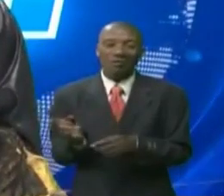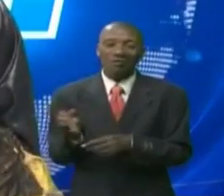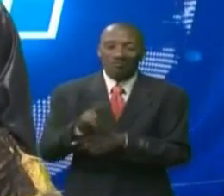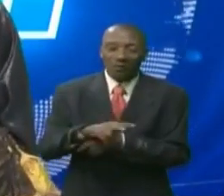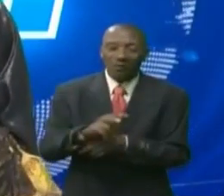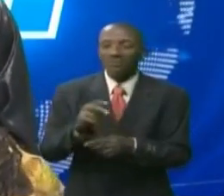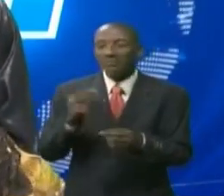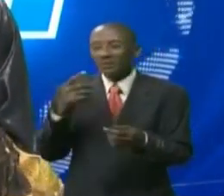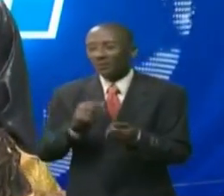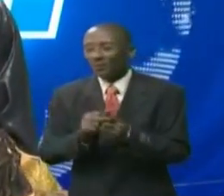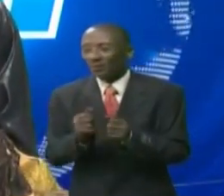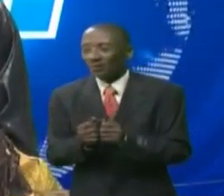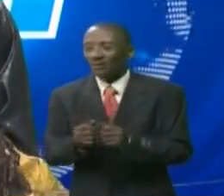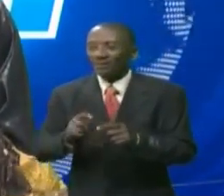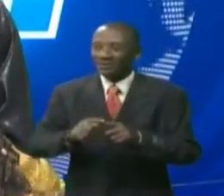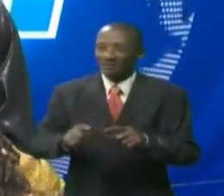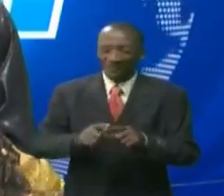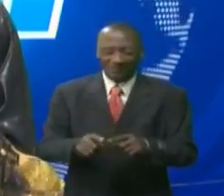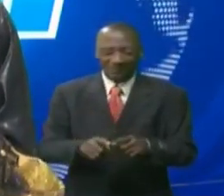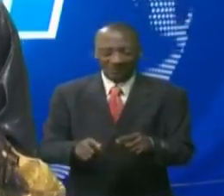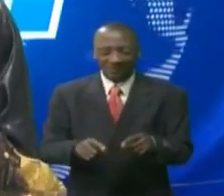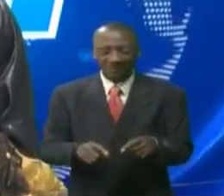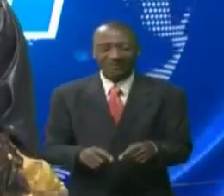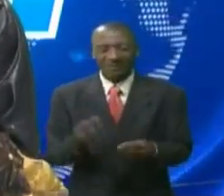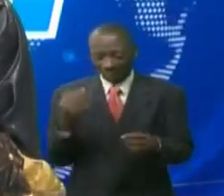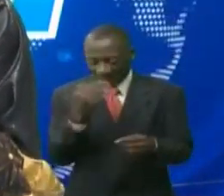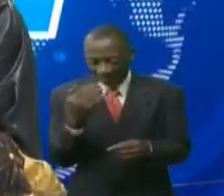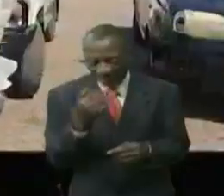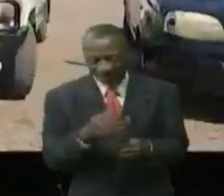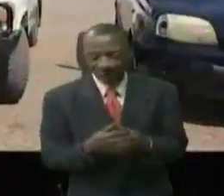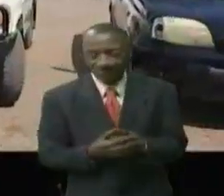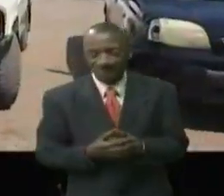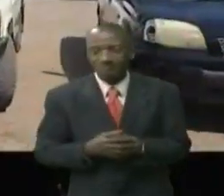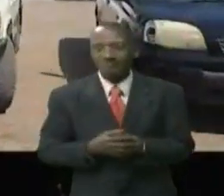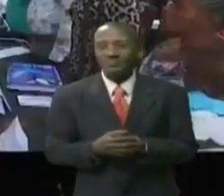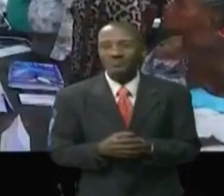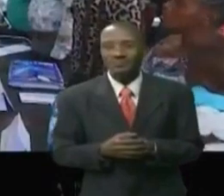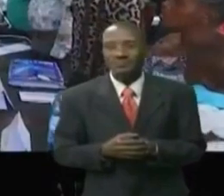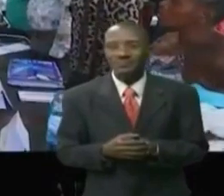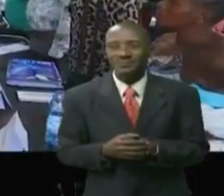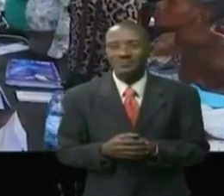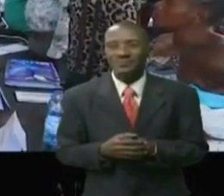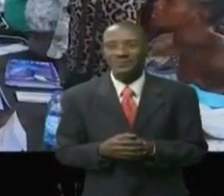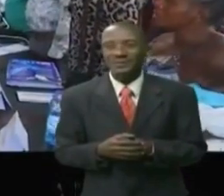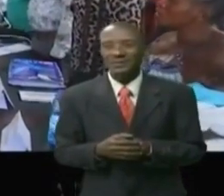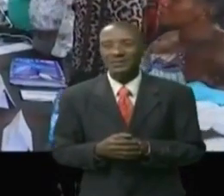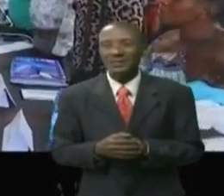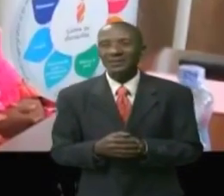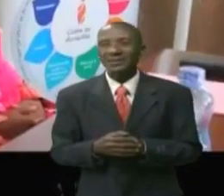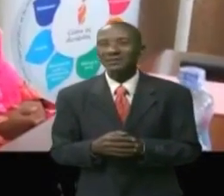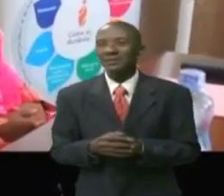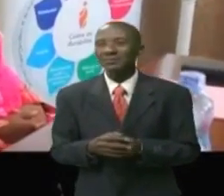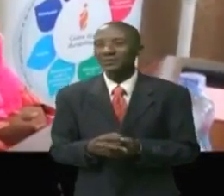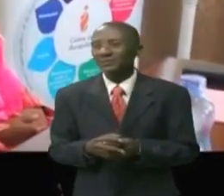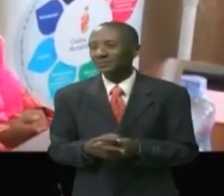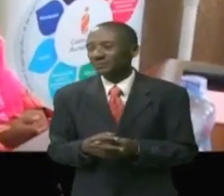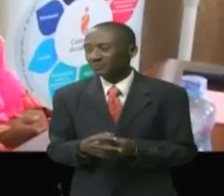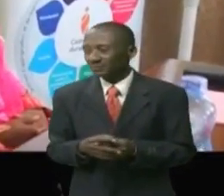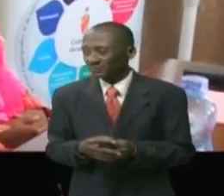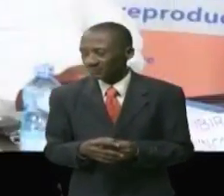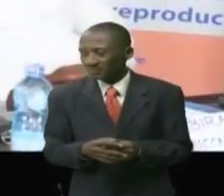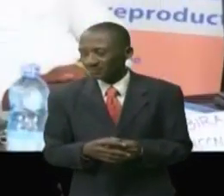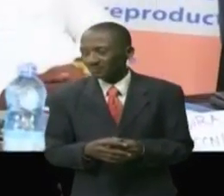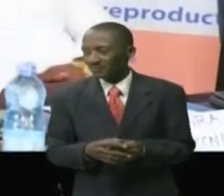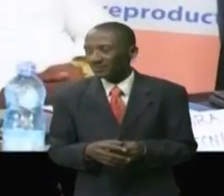IPA RDC un reportage journée spéciale a offert l'opportunité pour faire le point avec les